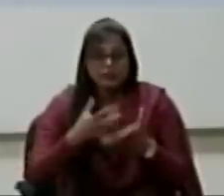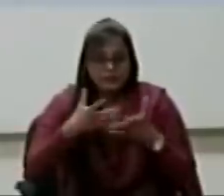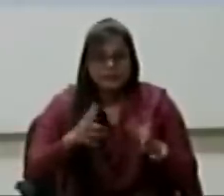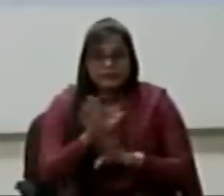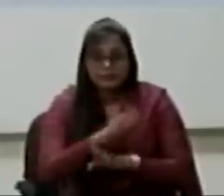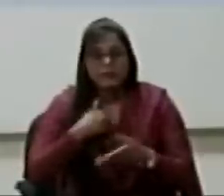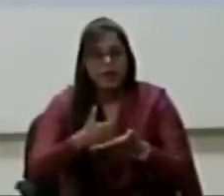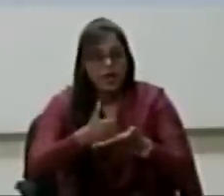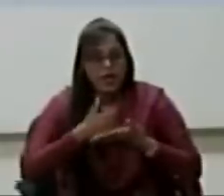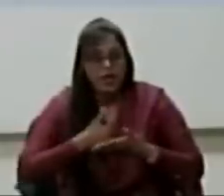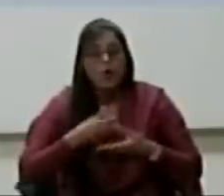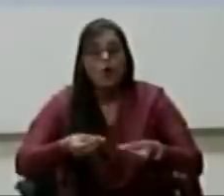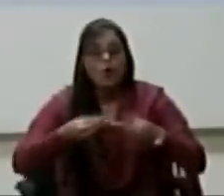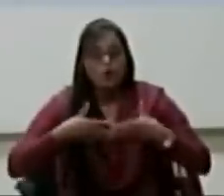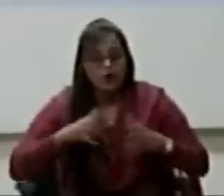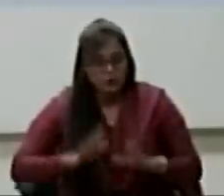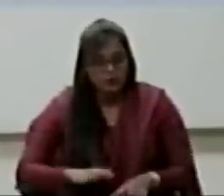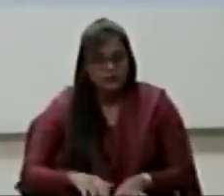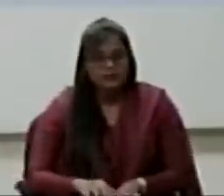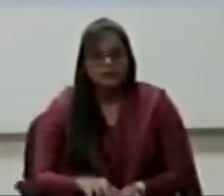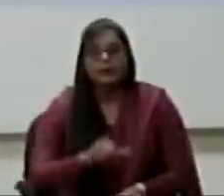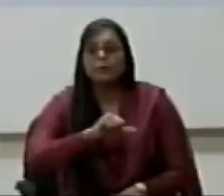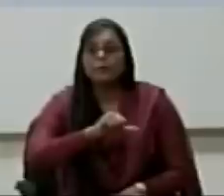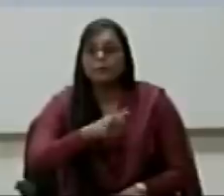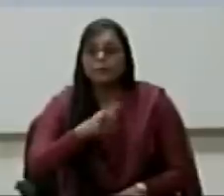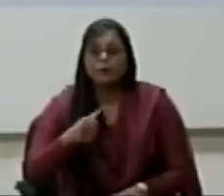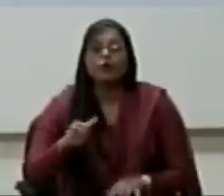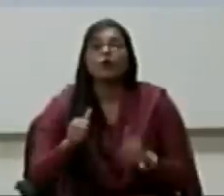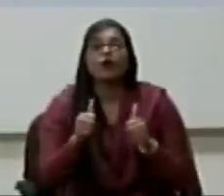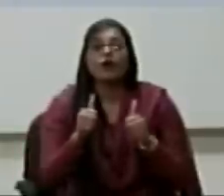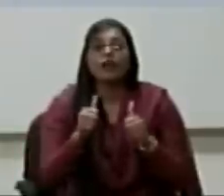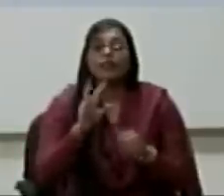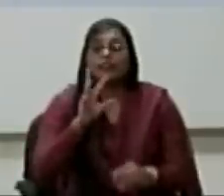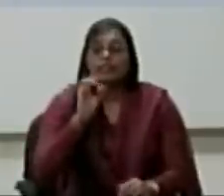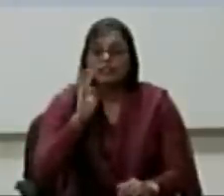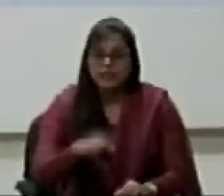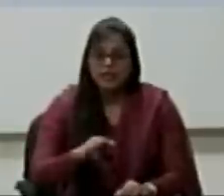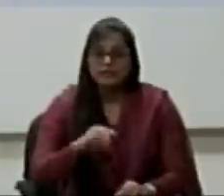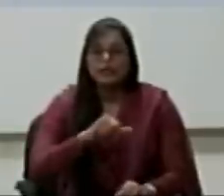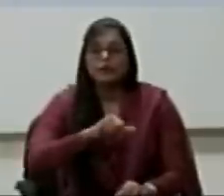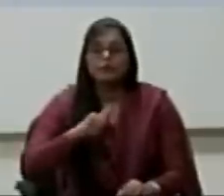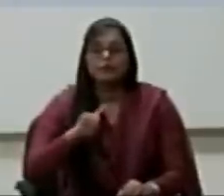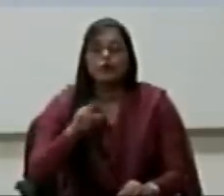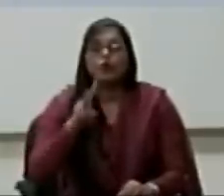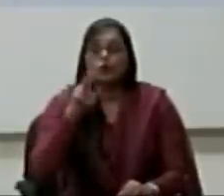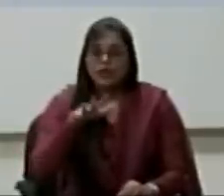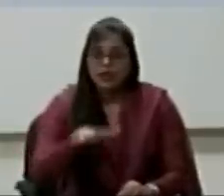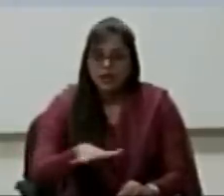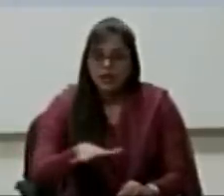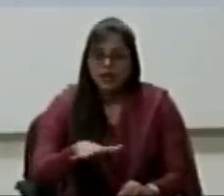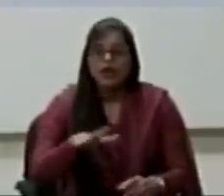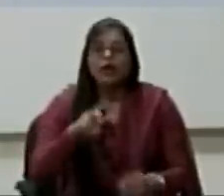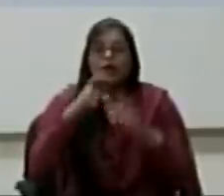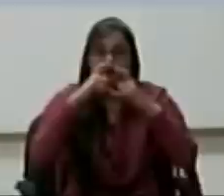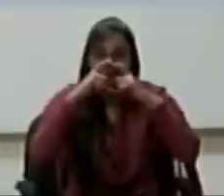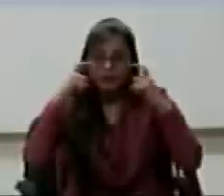উপহার দিয়েছিলেন। জ্যাকমা ফাউন্ডেশন এবং আলিবাবা ফাউন্ডেশন মিলে 30,000 টেস্ট কিট, 270,000 ফেস মাস্ক